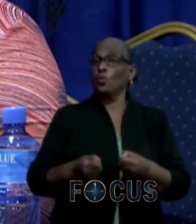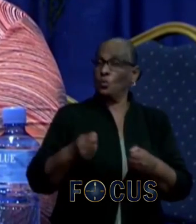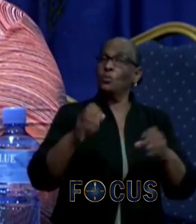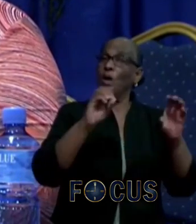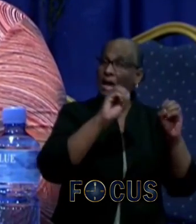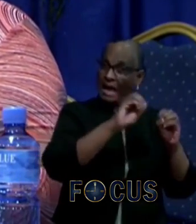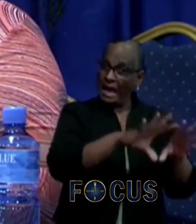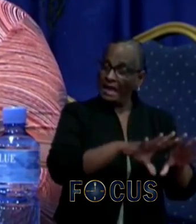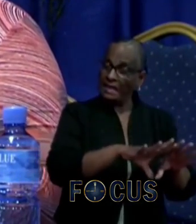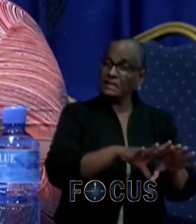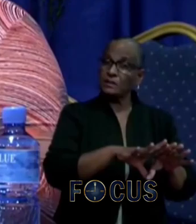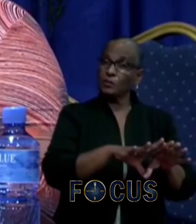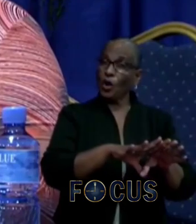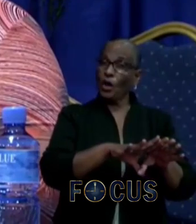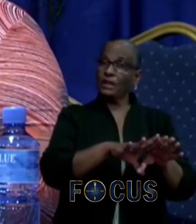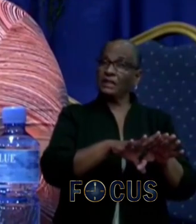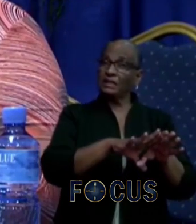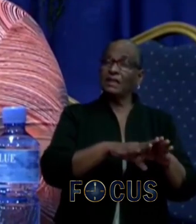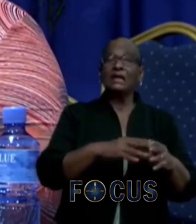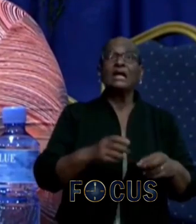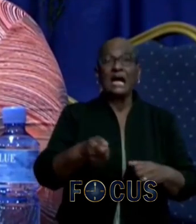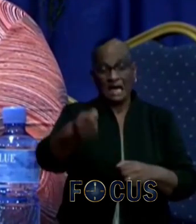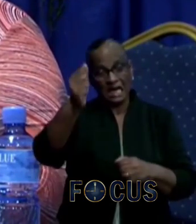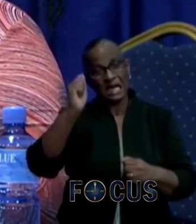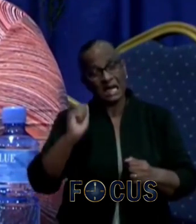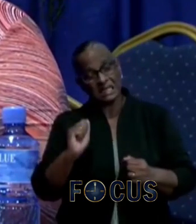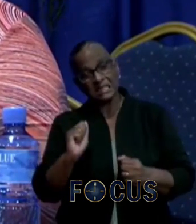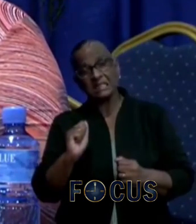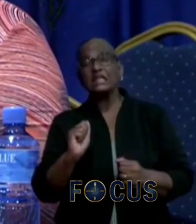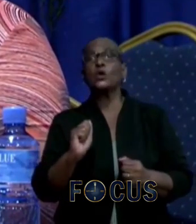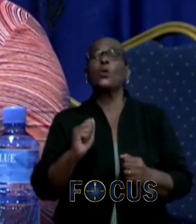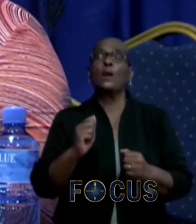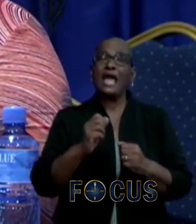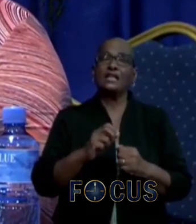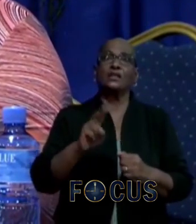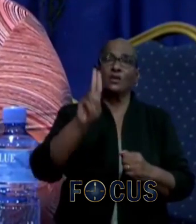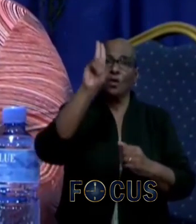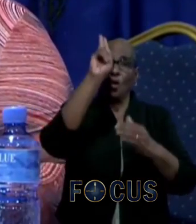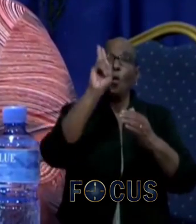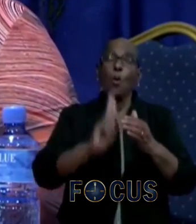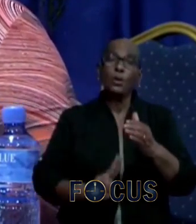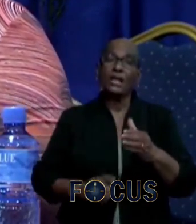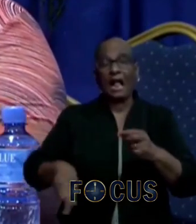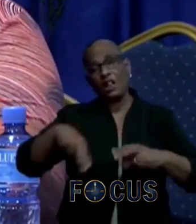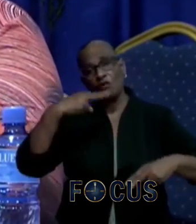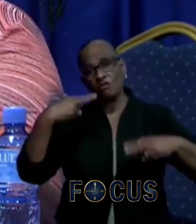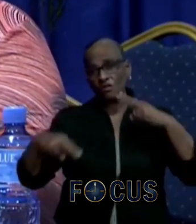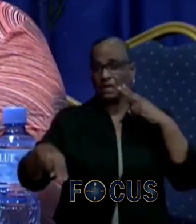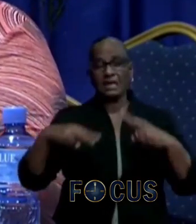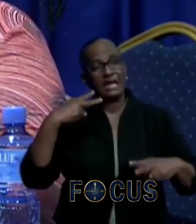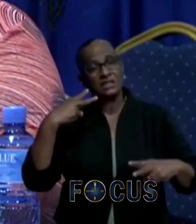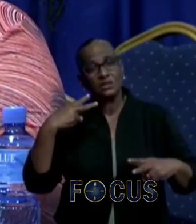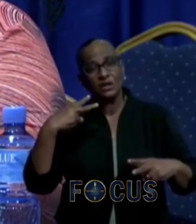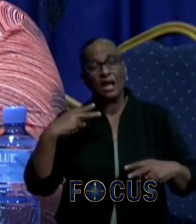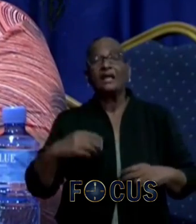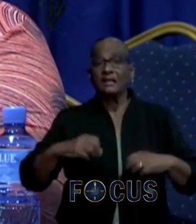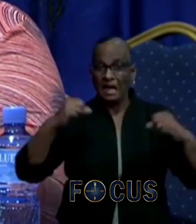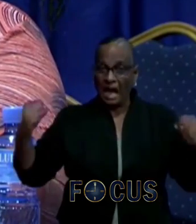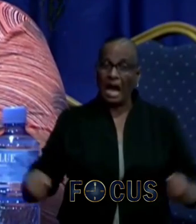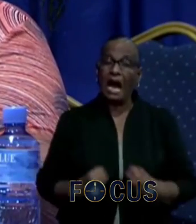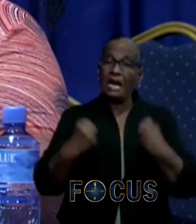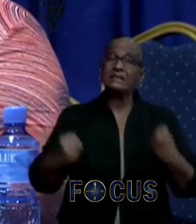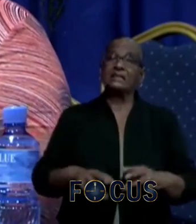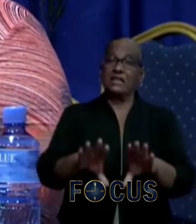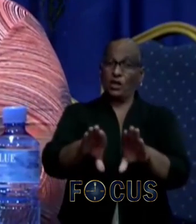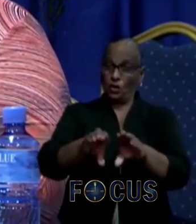exporteurs van scrap metal, casinohouders en horeca. De acties die tot dusver genomen zijn